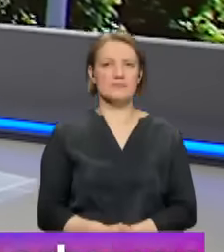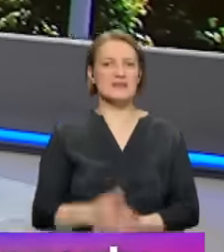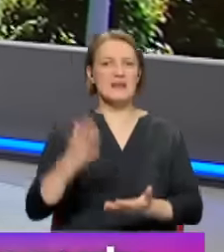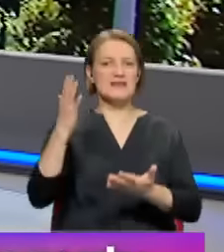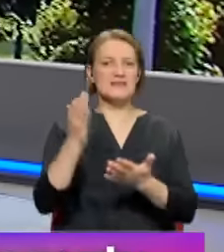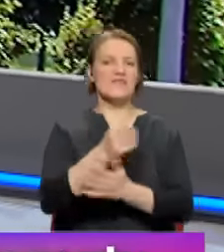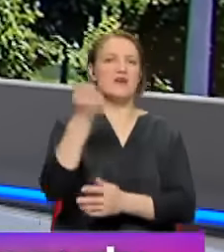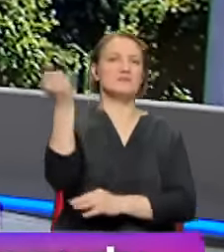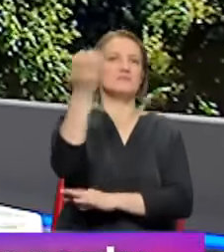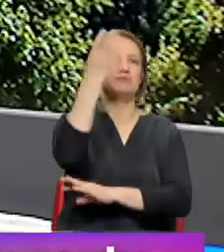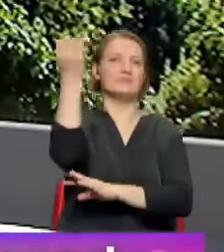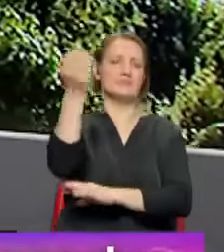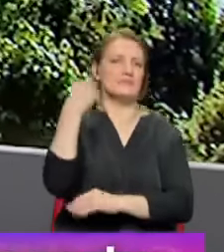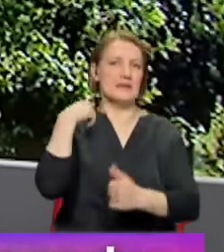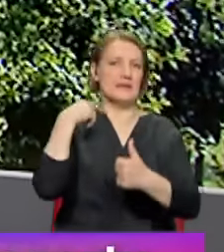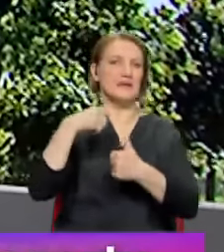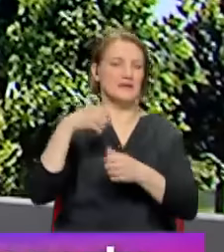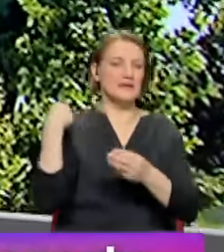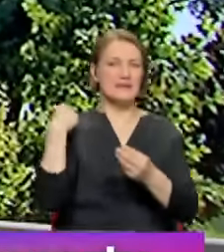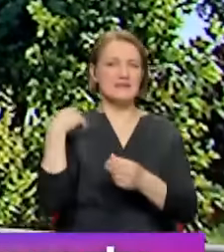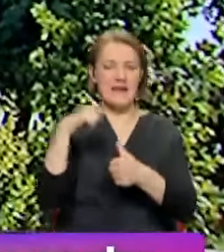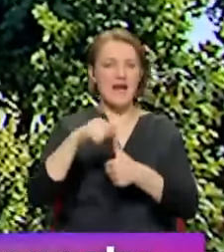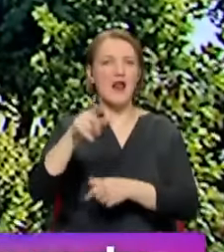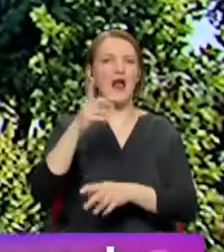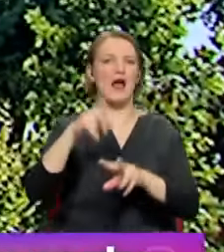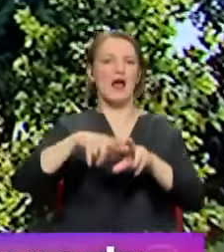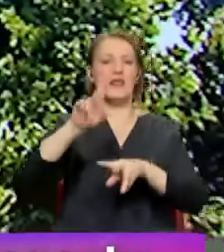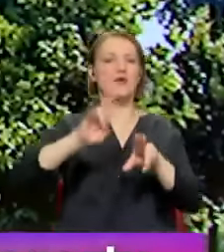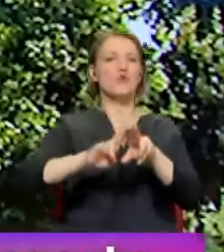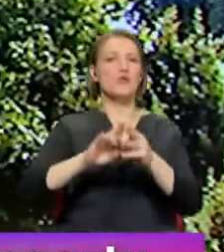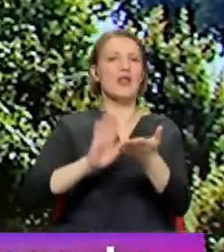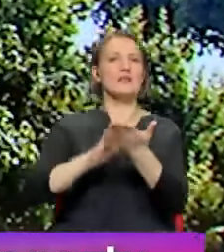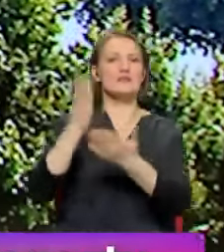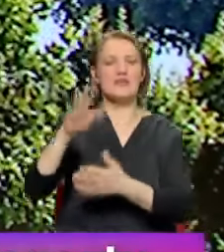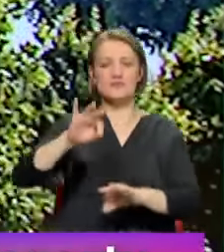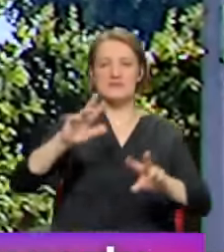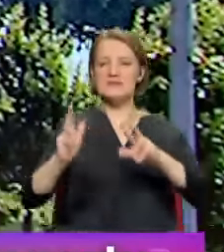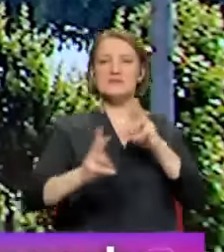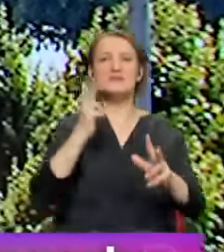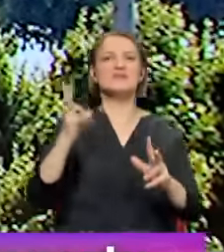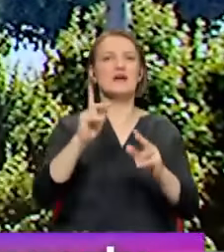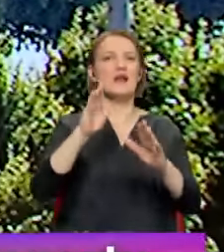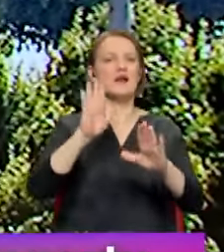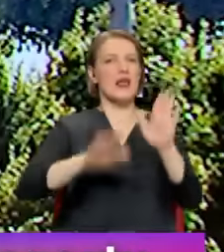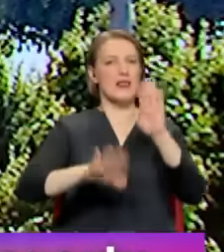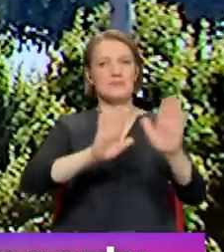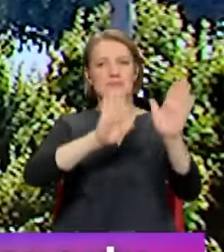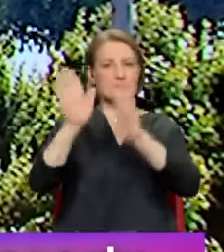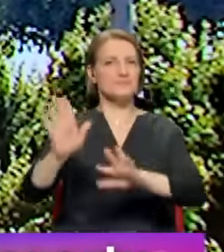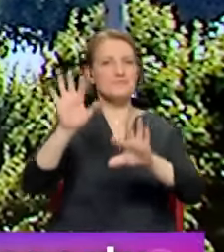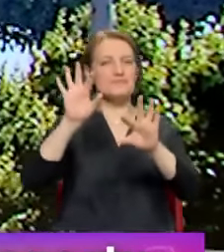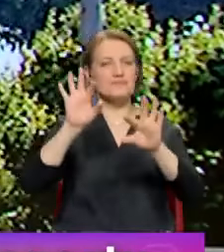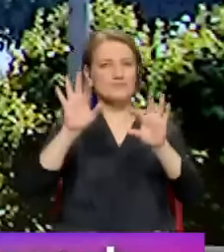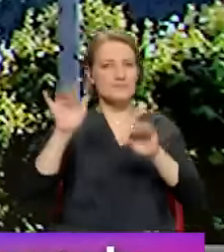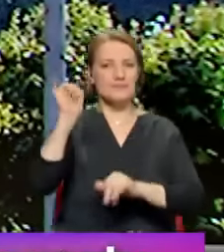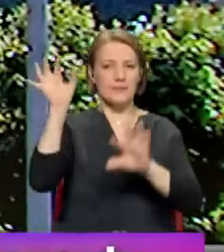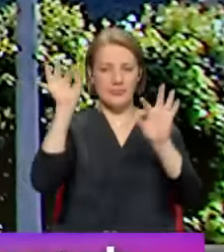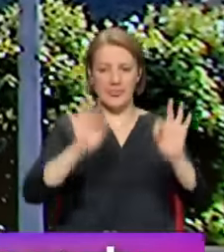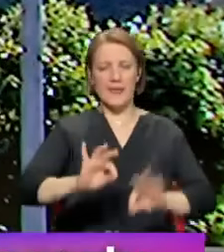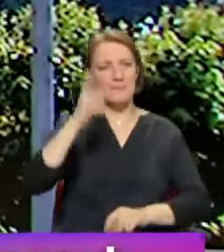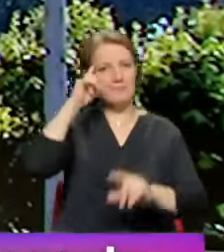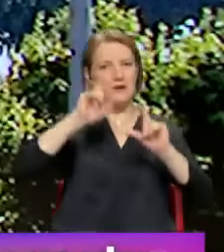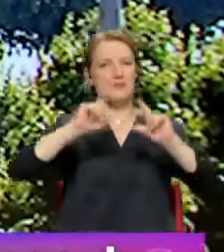Zafer meşalesi yine Ali Koç'un elinde. Şimdi hızlı bir şekilde reklamlara gideceğiz. Döndüğümüzde bakın başlığımız, biz de unutmayın